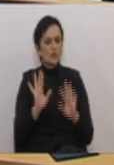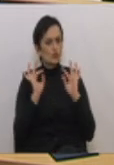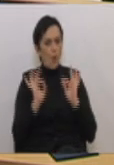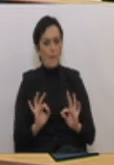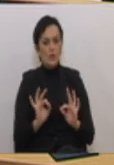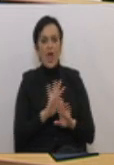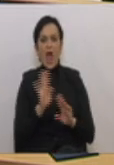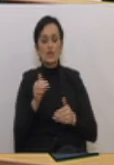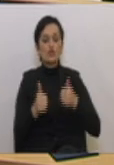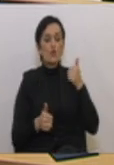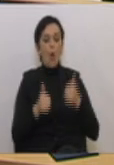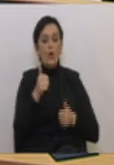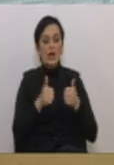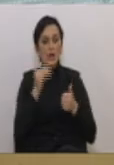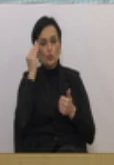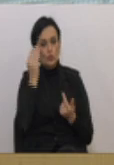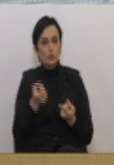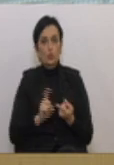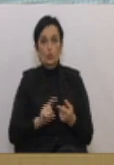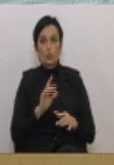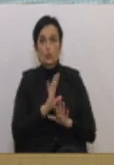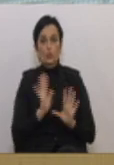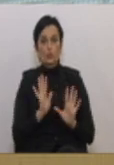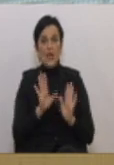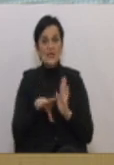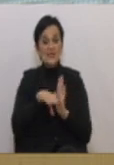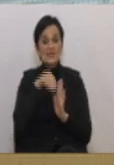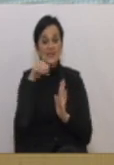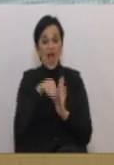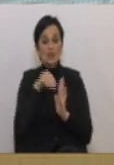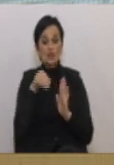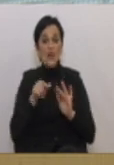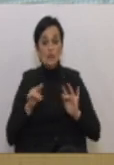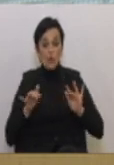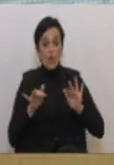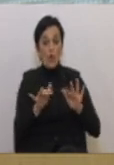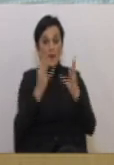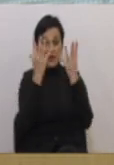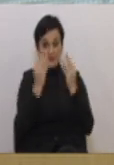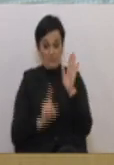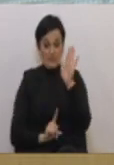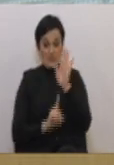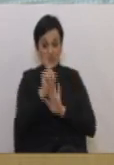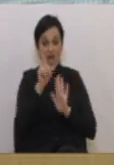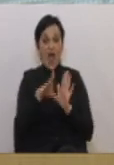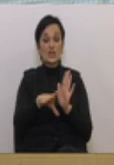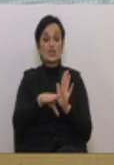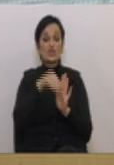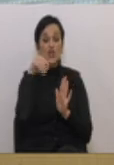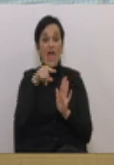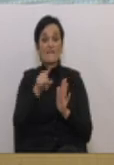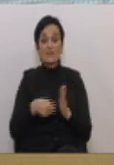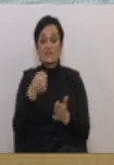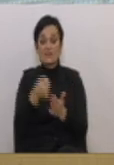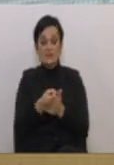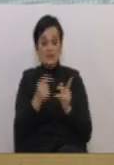არც კონკურენტუნარიანი. და საარჩევნო კამპანიის დაწყების დღიდან არჩევნების